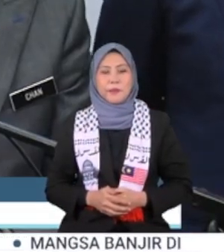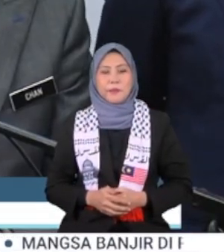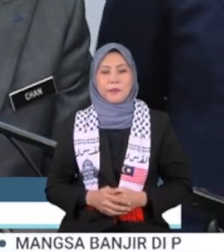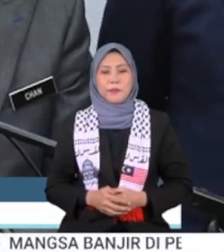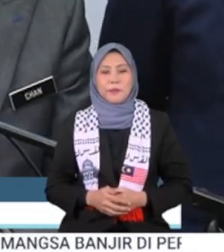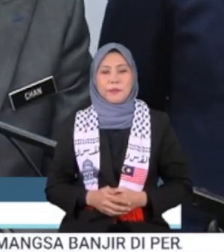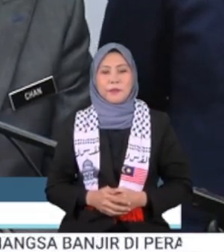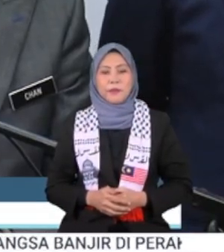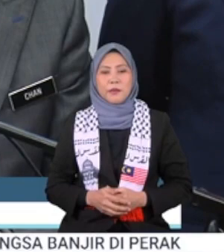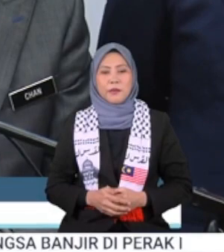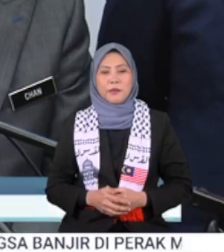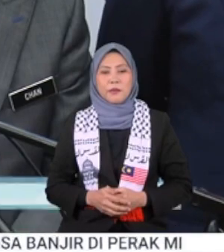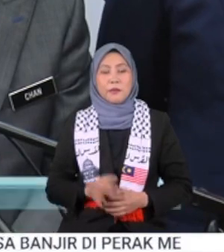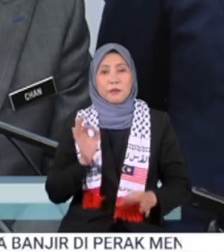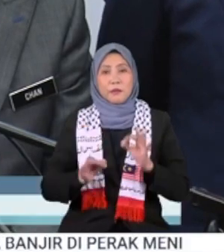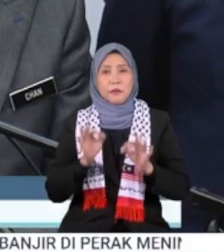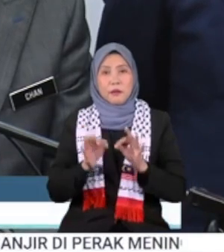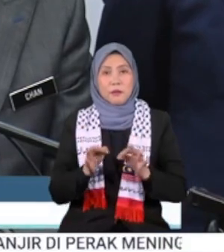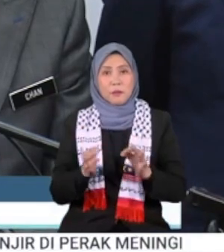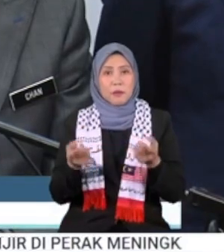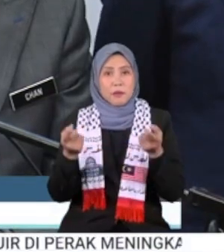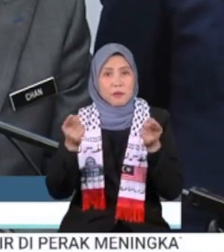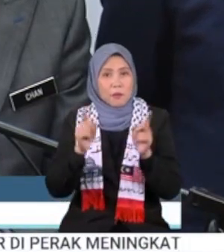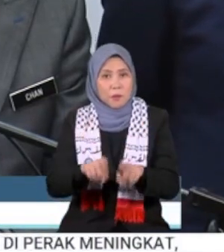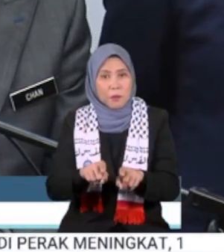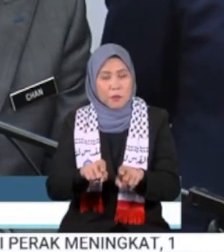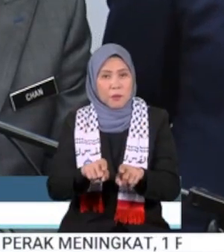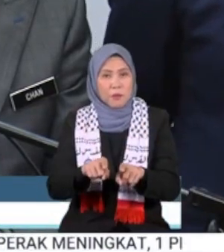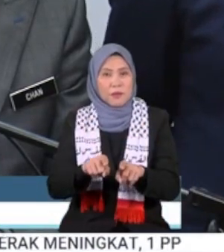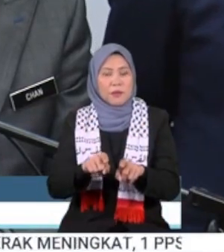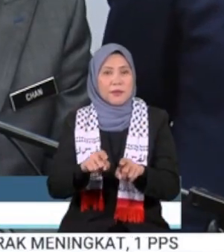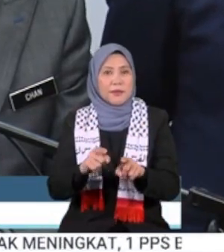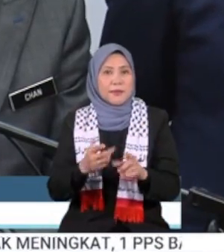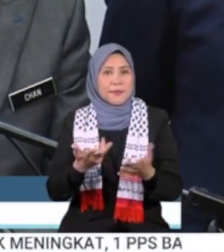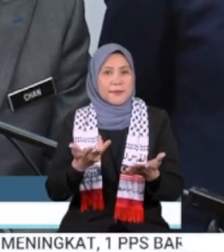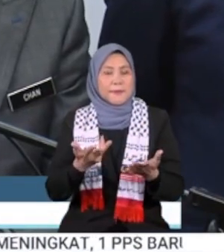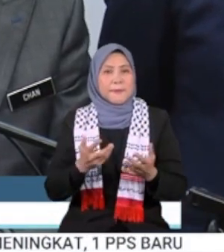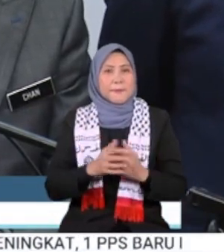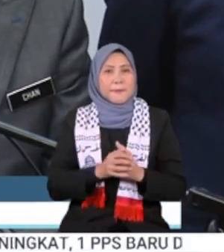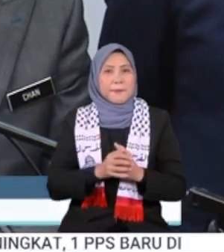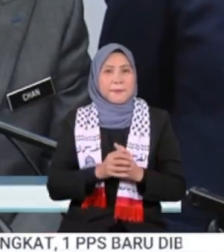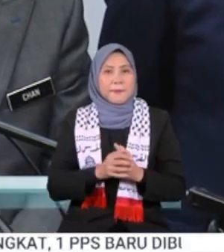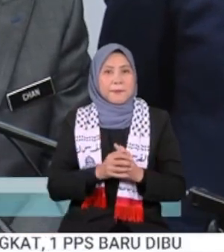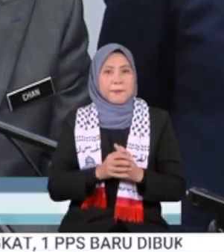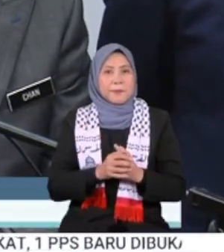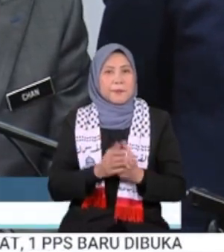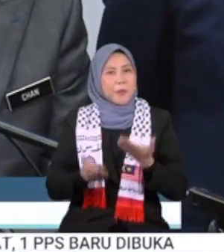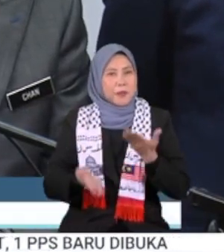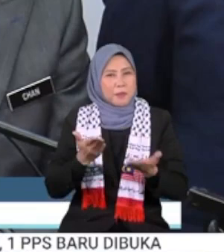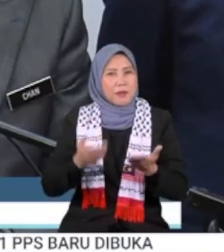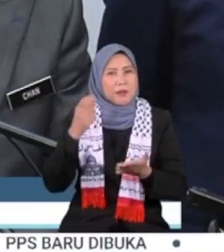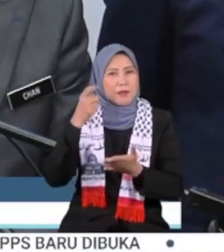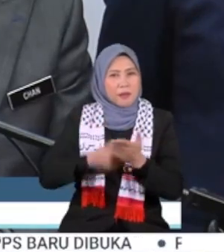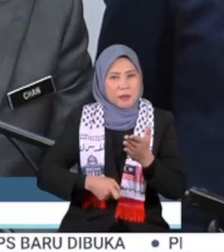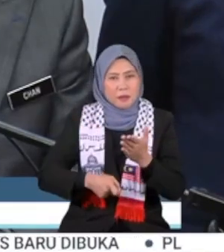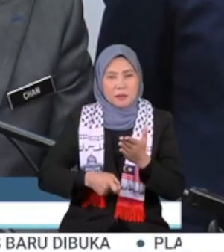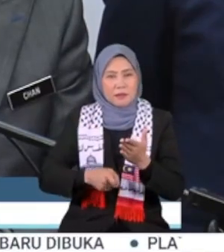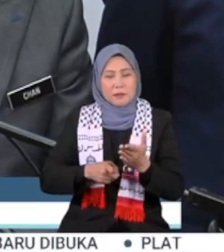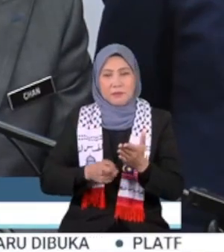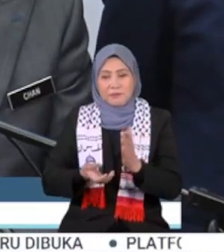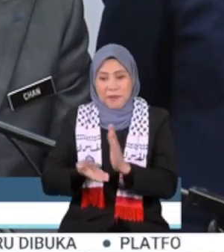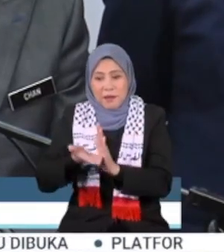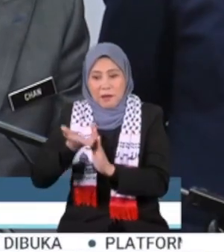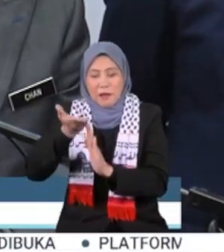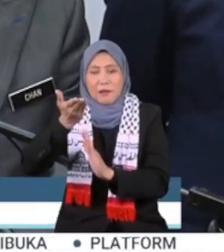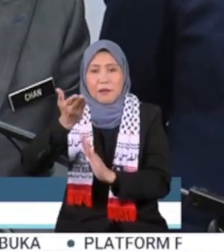depan oleh itu kalau berlaku pengampungan kita berkeyakinan Harganya tidak naik mendadak